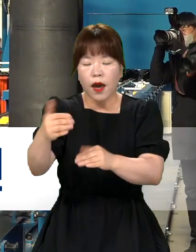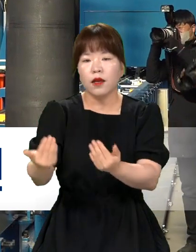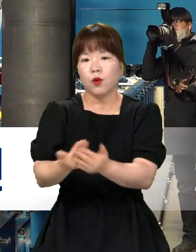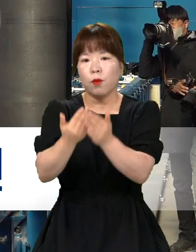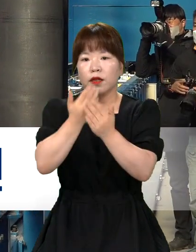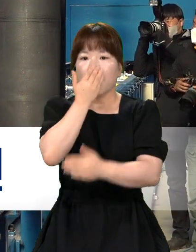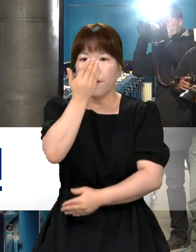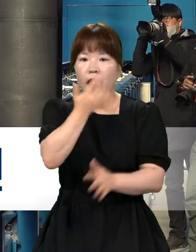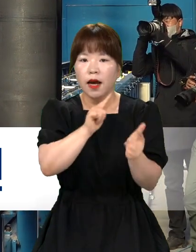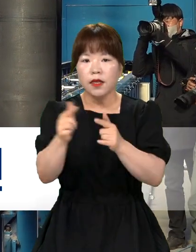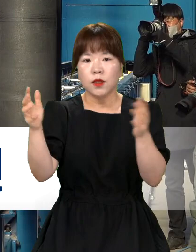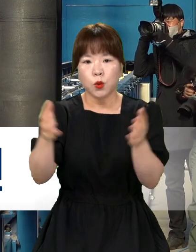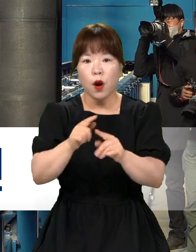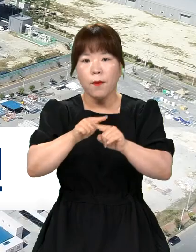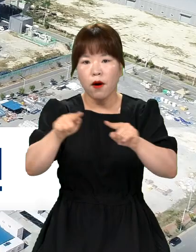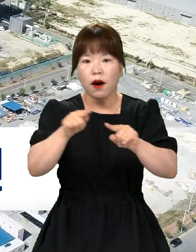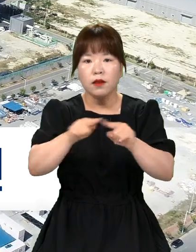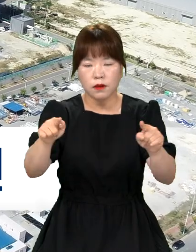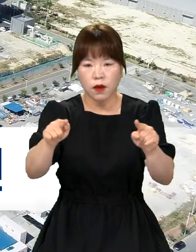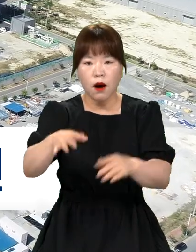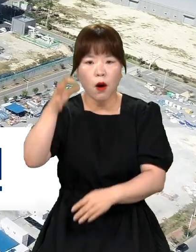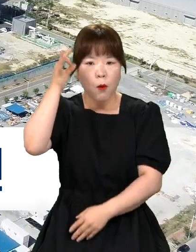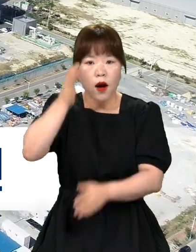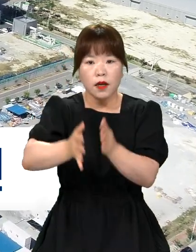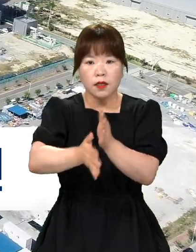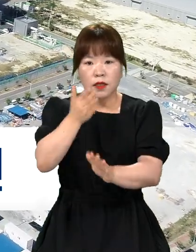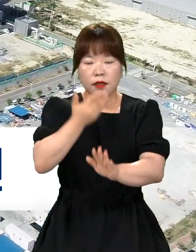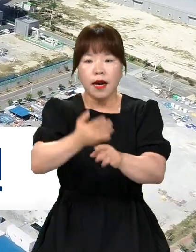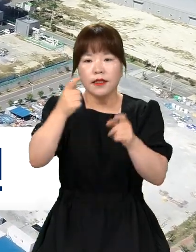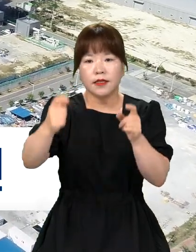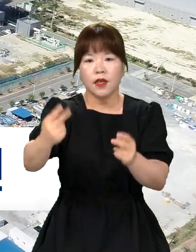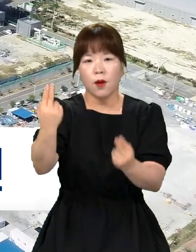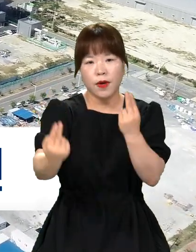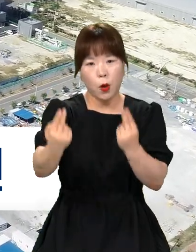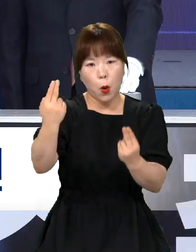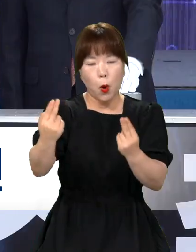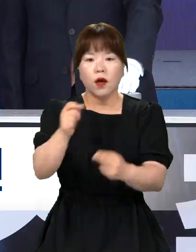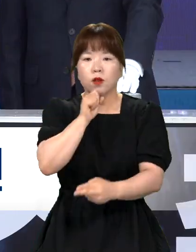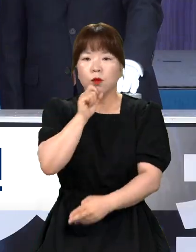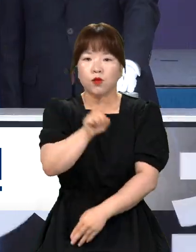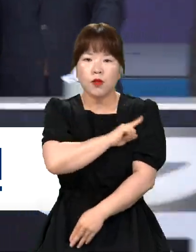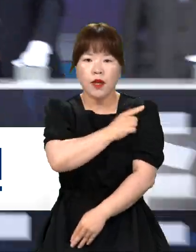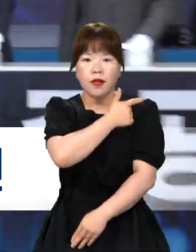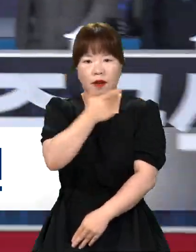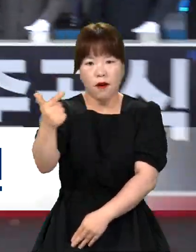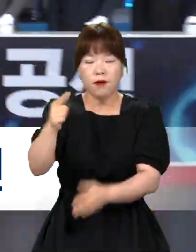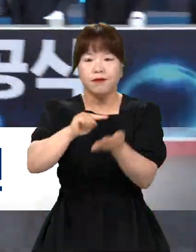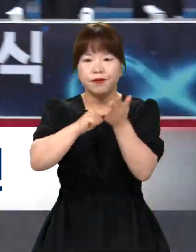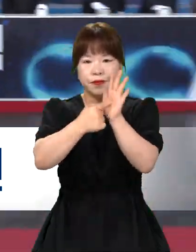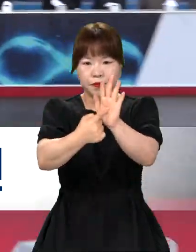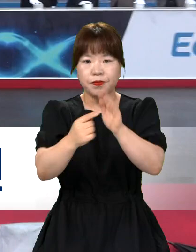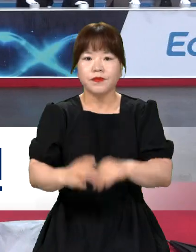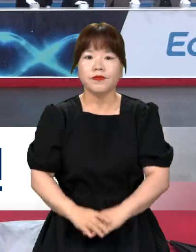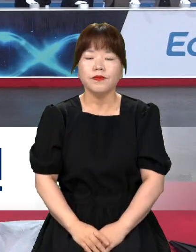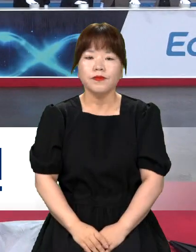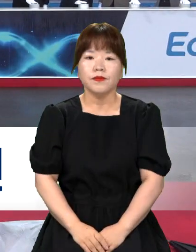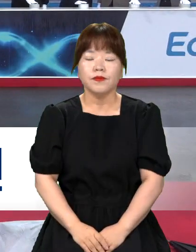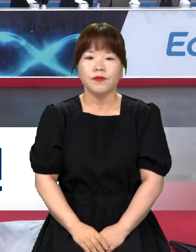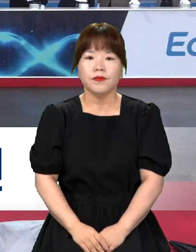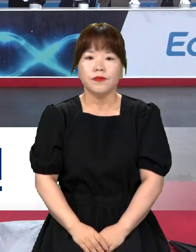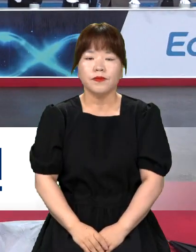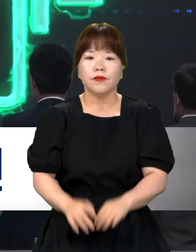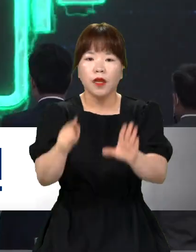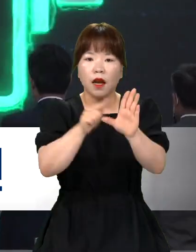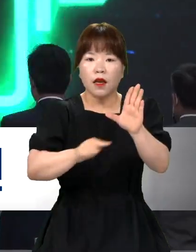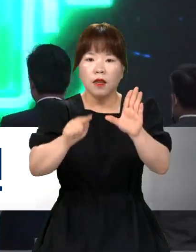산업 생태계 발전 가능성 등을 종합평가했으며 포항시는 경쟁 지자체 중 가장 높은 평가를 받은 것으로 알려졌습니다